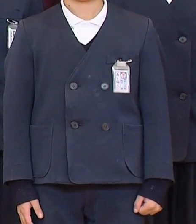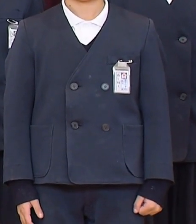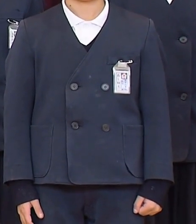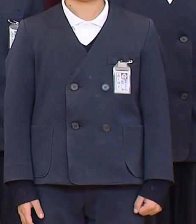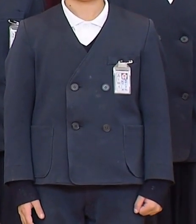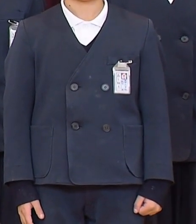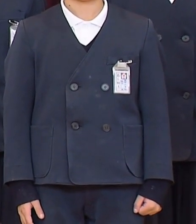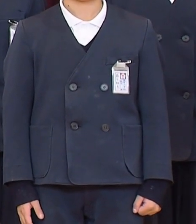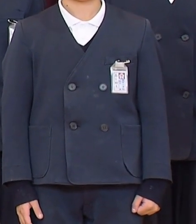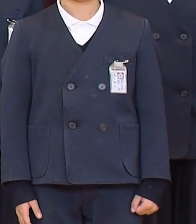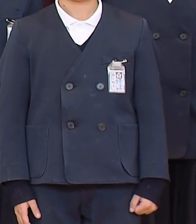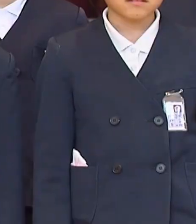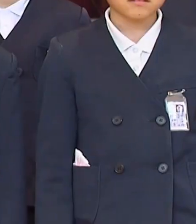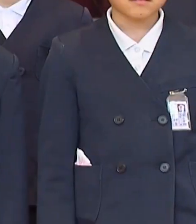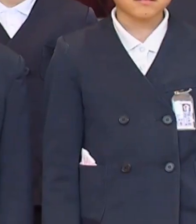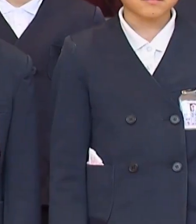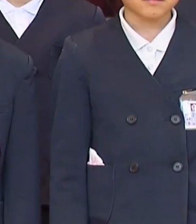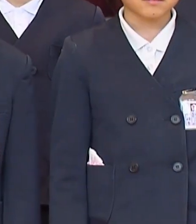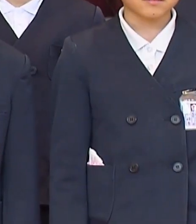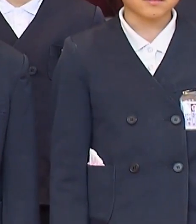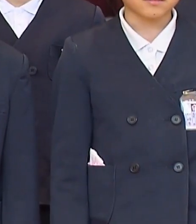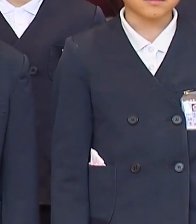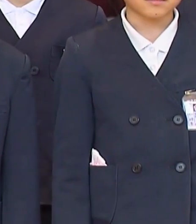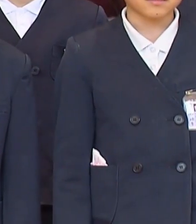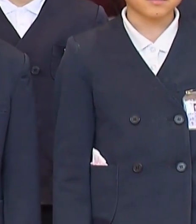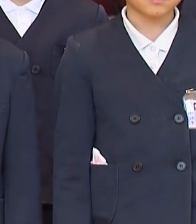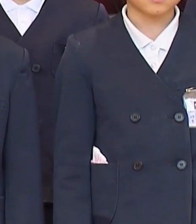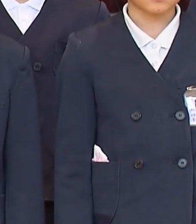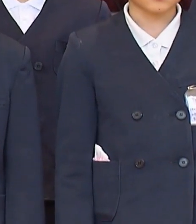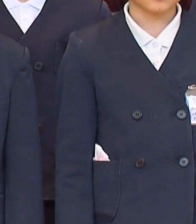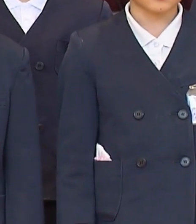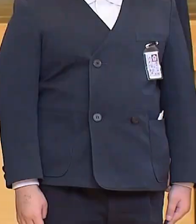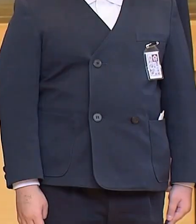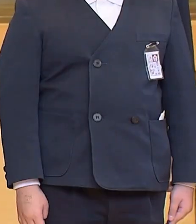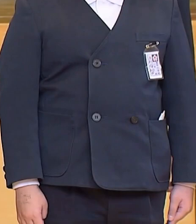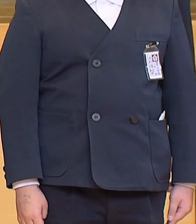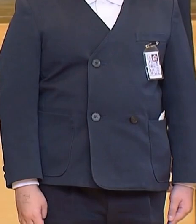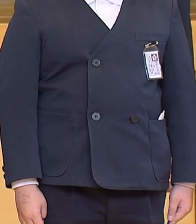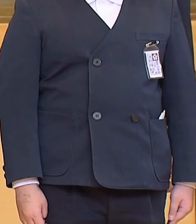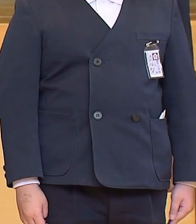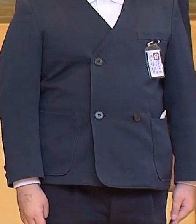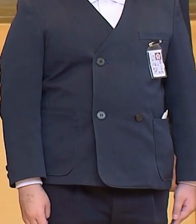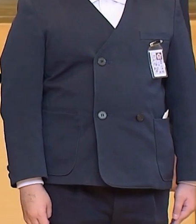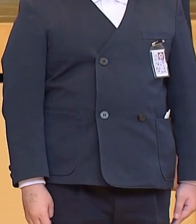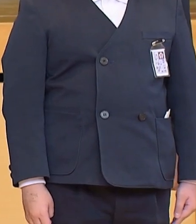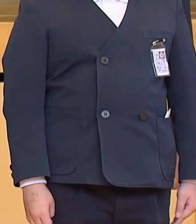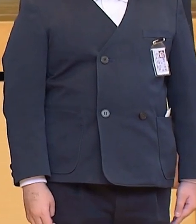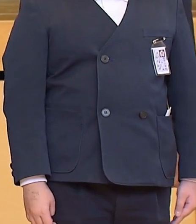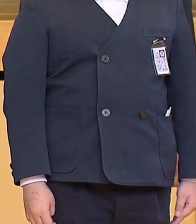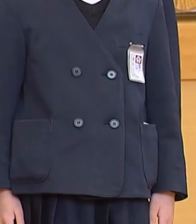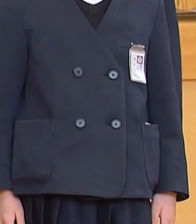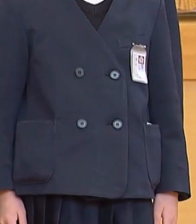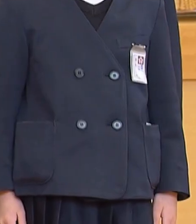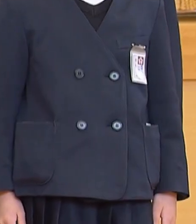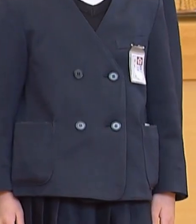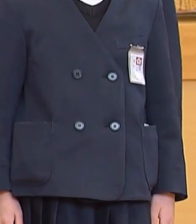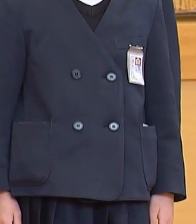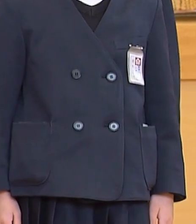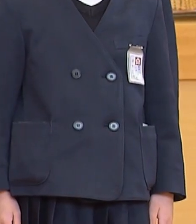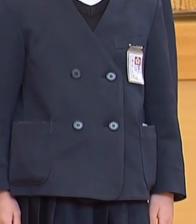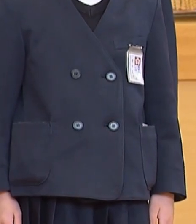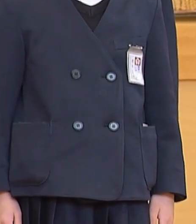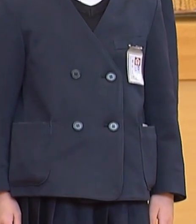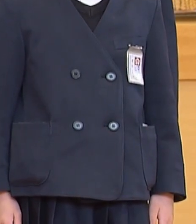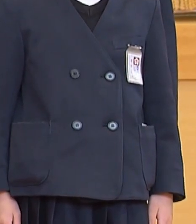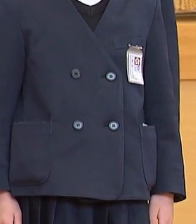慢する力を目標に、 校庭にあるメタセコイアのように 毎日頑張っています。 風早といえ